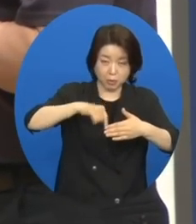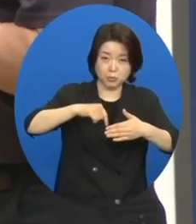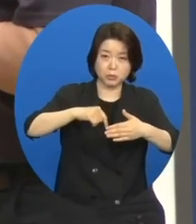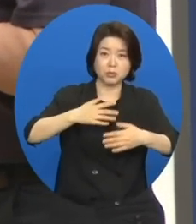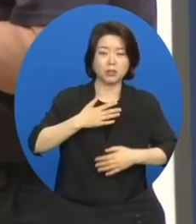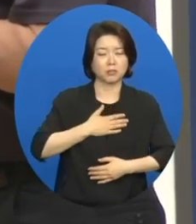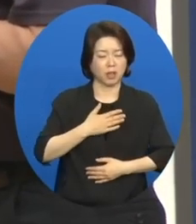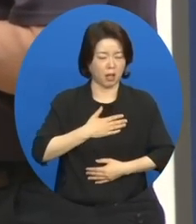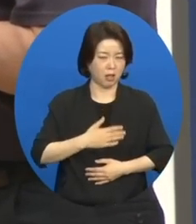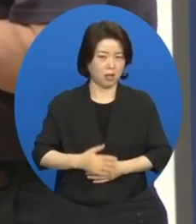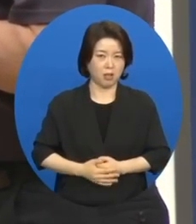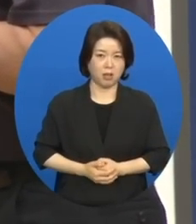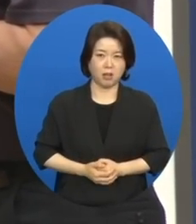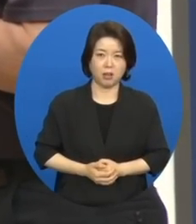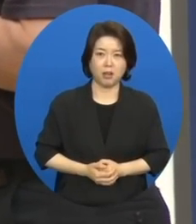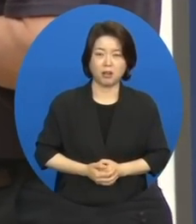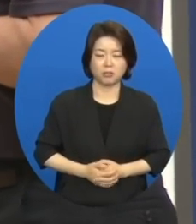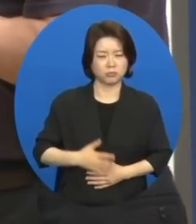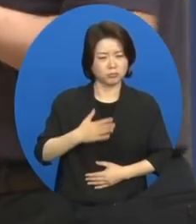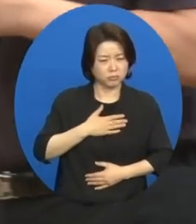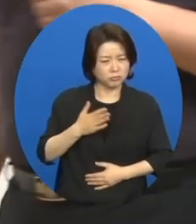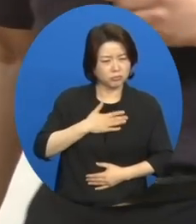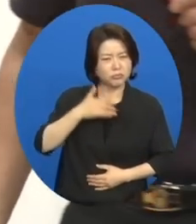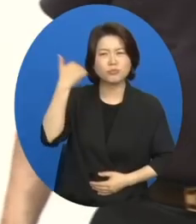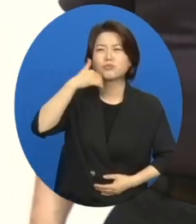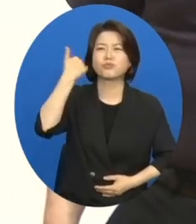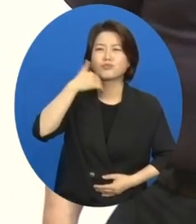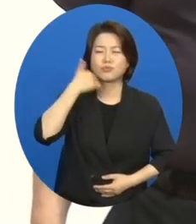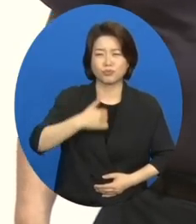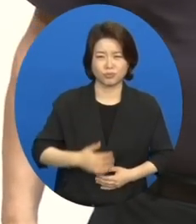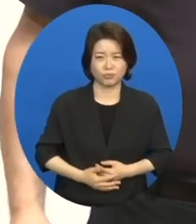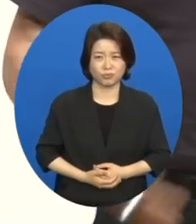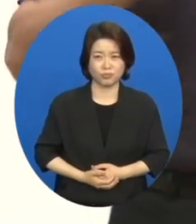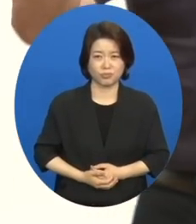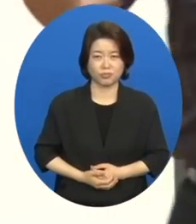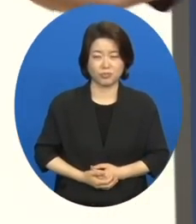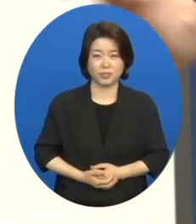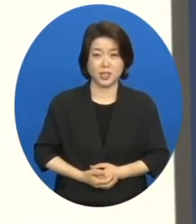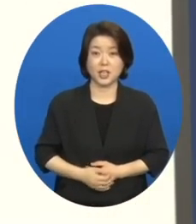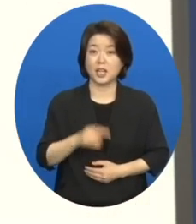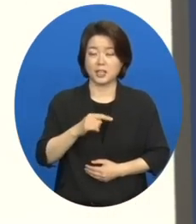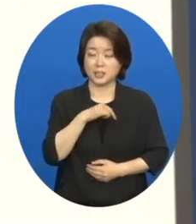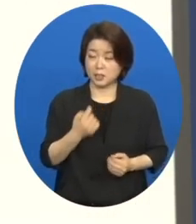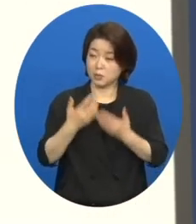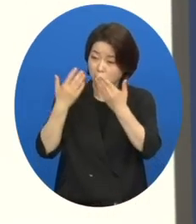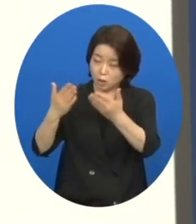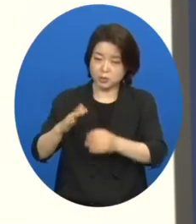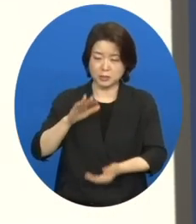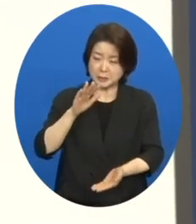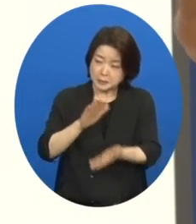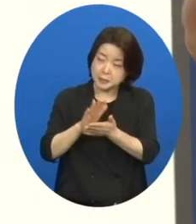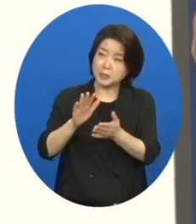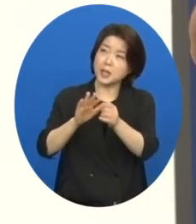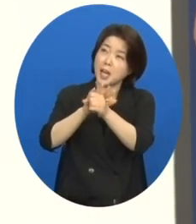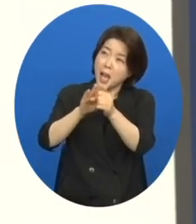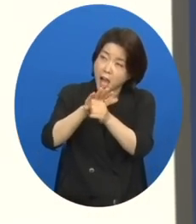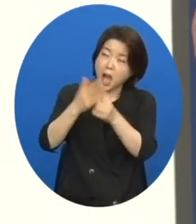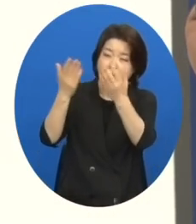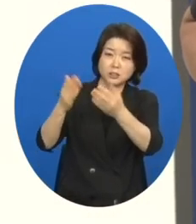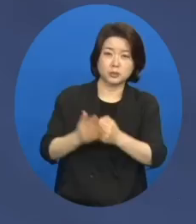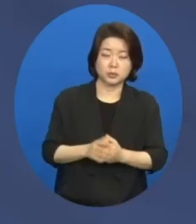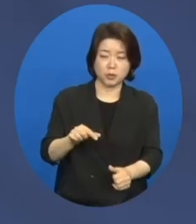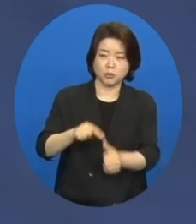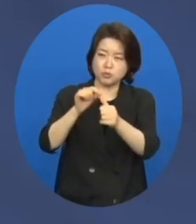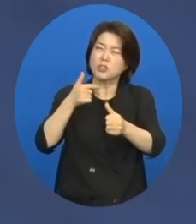난 도대체 이 나는 누구인가? 이렇게 헌신하고 이렇게 뜨겁게 사랑하고 이렇게